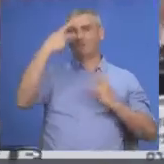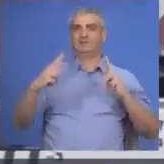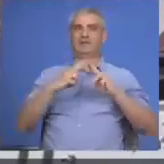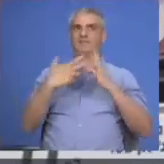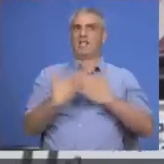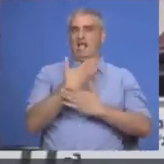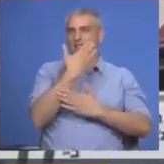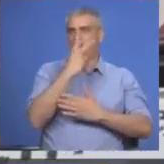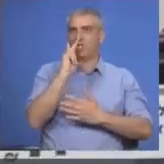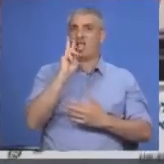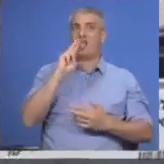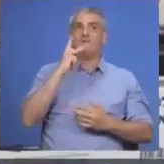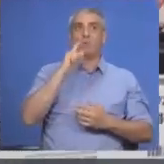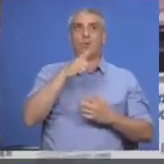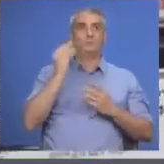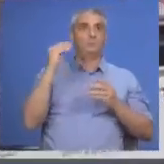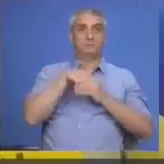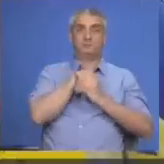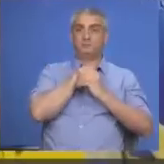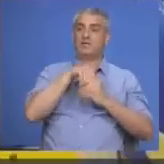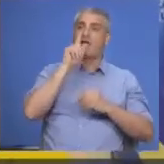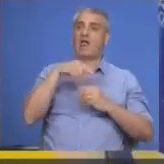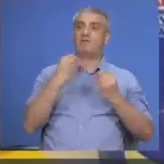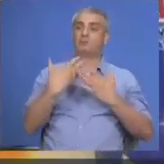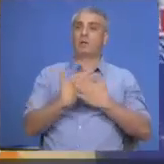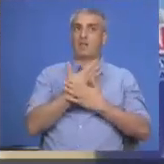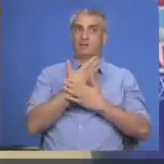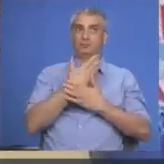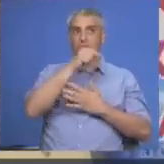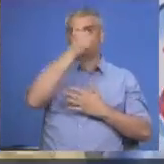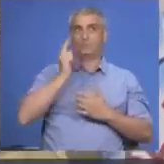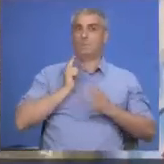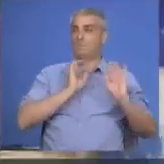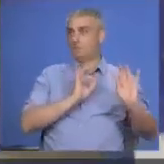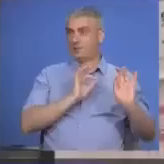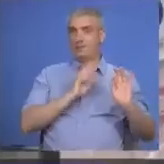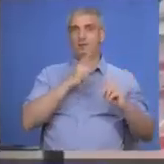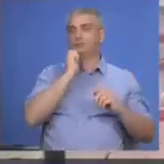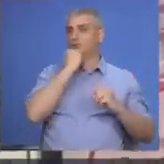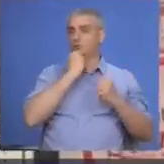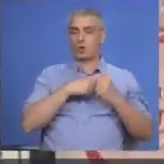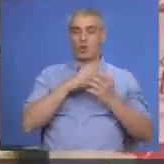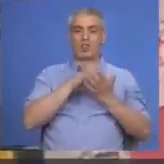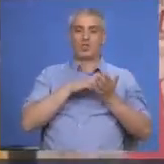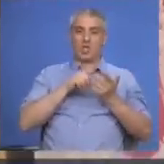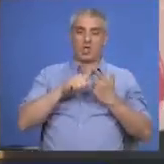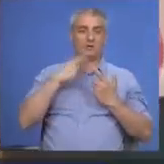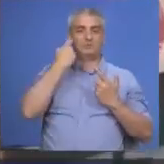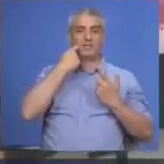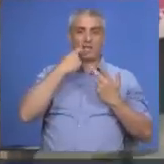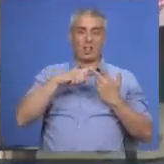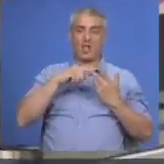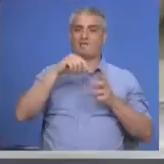קרפור. ברשת הכניסו 1,000 מוצרים חדשים מהמותג הפרטי, בהם שוקולדים, אורז, כלי גילוח